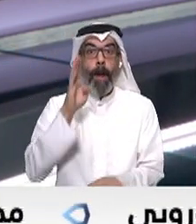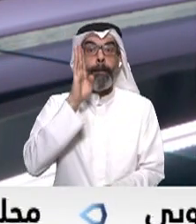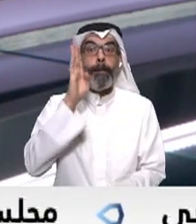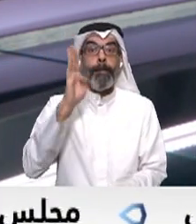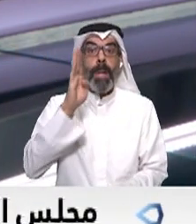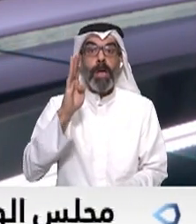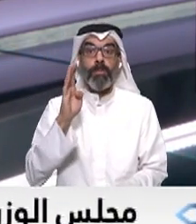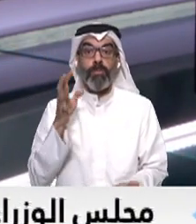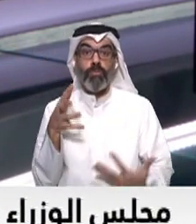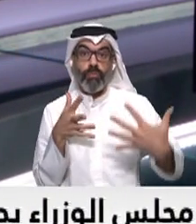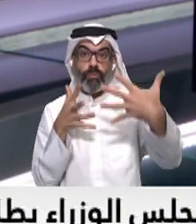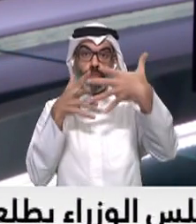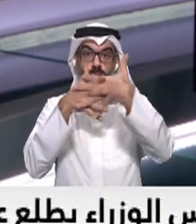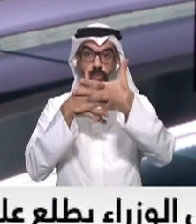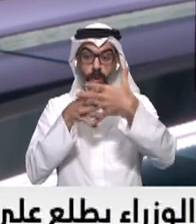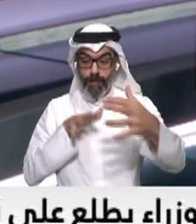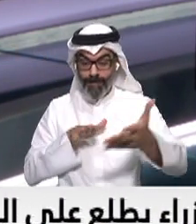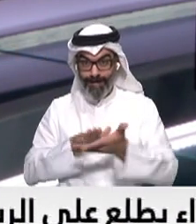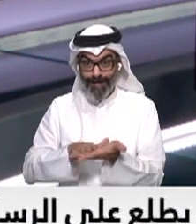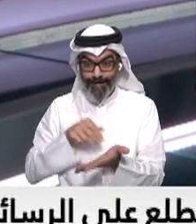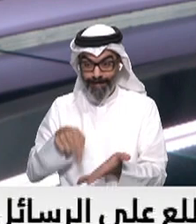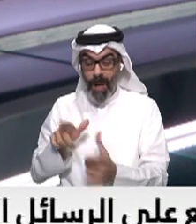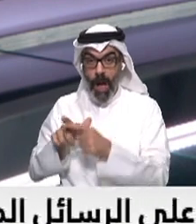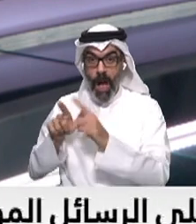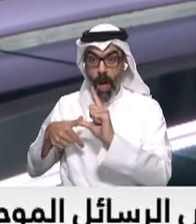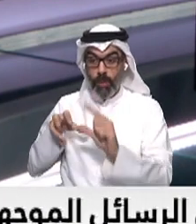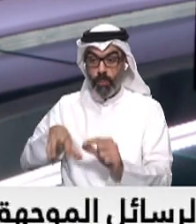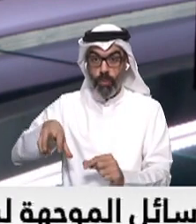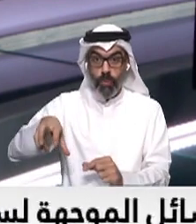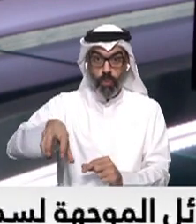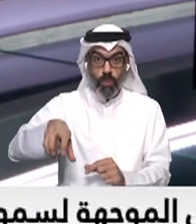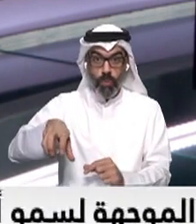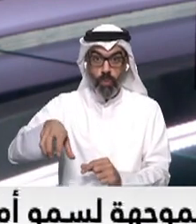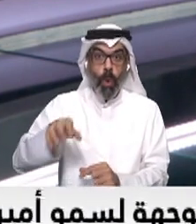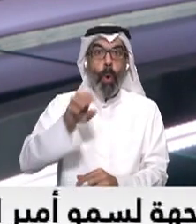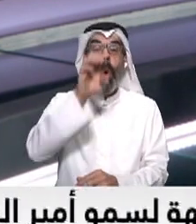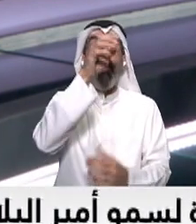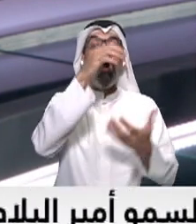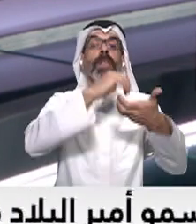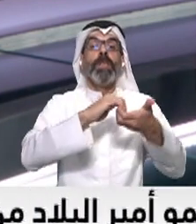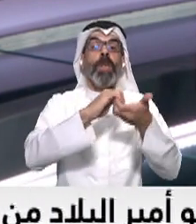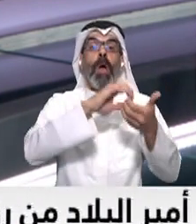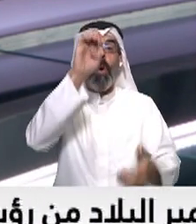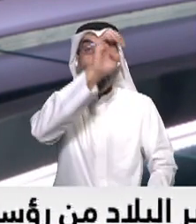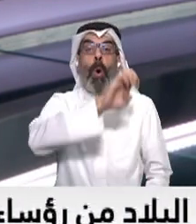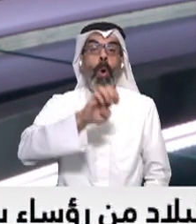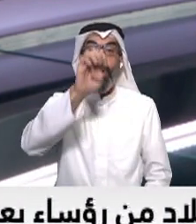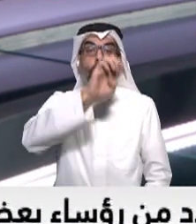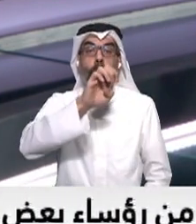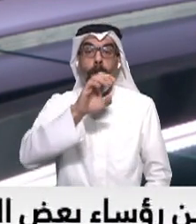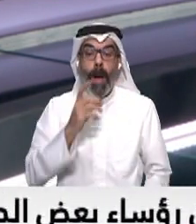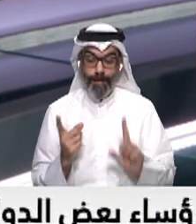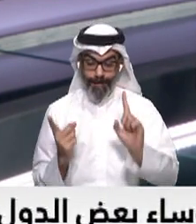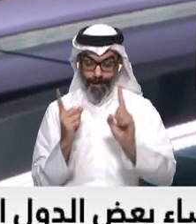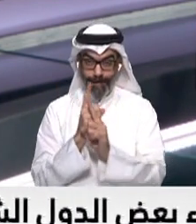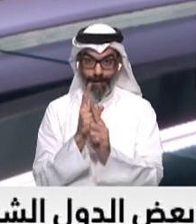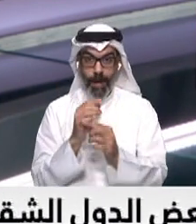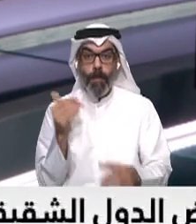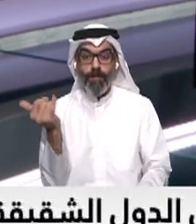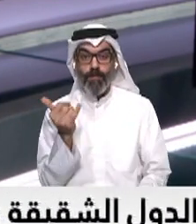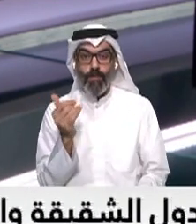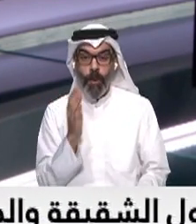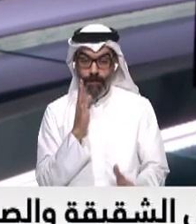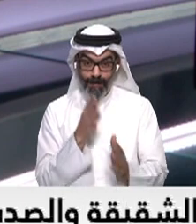الشراكة الاستراتيجية بين دول مجلس التعاون والاتحاد الأوروبي، وتعكس أيضا التزام الجانبين